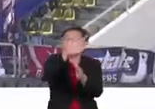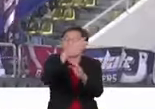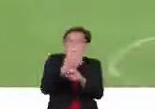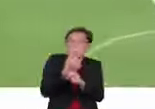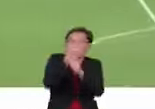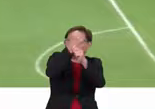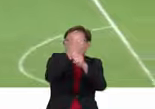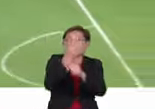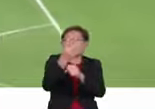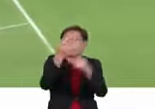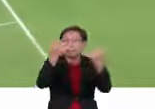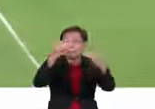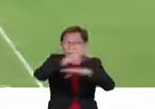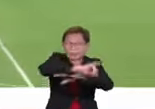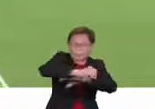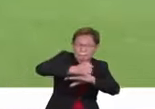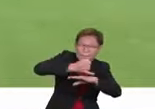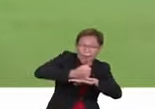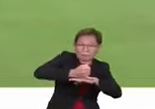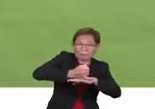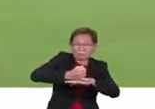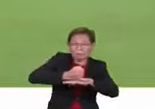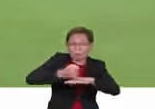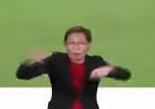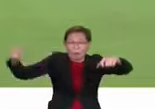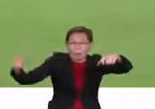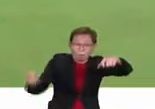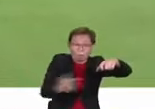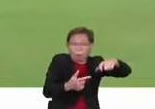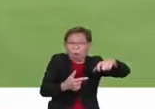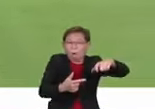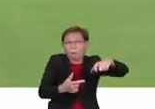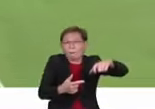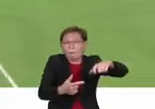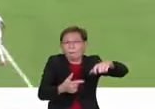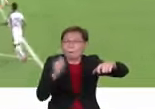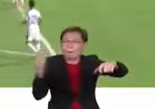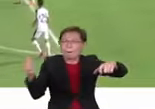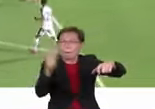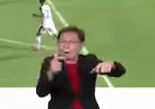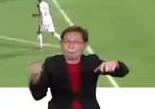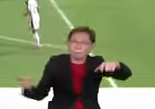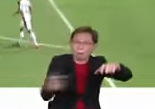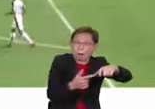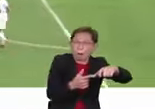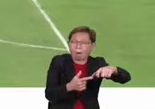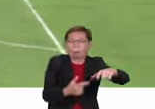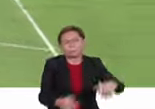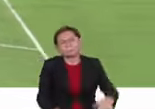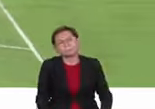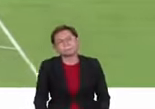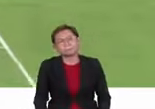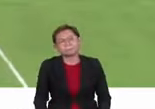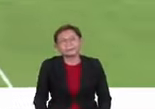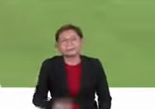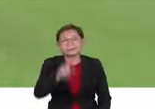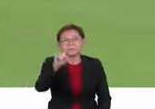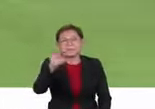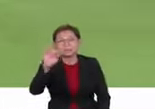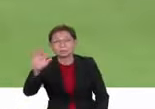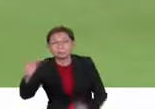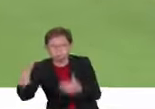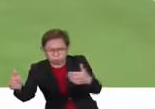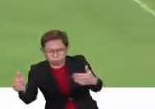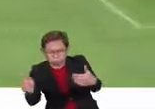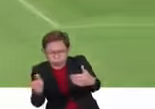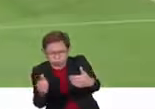selepas dua penyerang importnya Bergson Da Silva dan Fernando Forestieri masing-masing mencetak nama sebagai penjaring. TFC pula